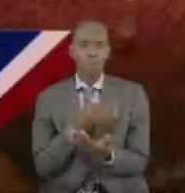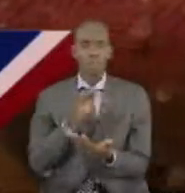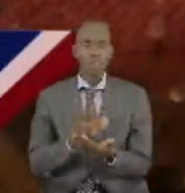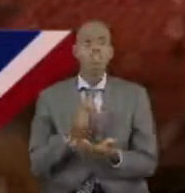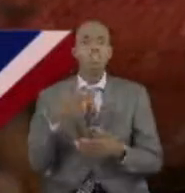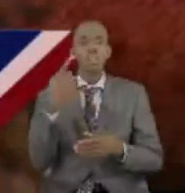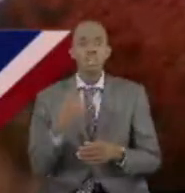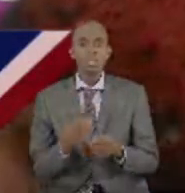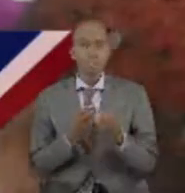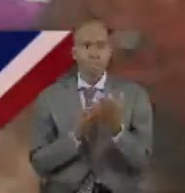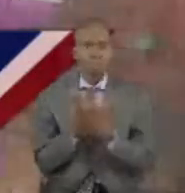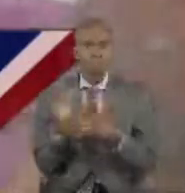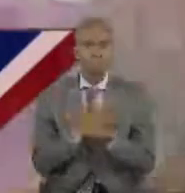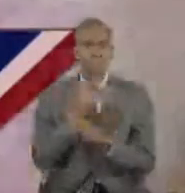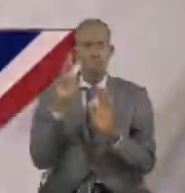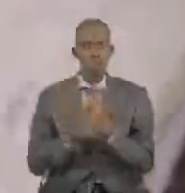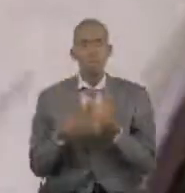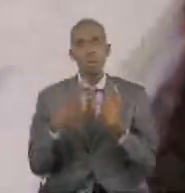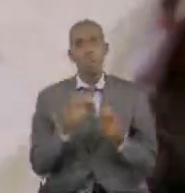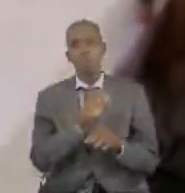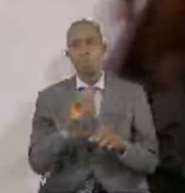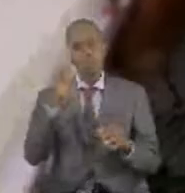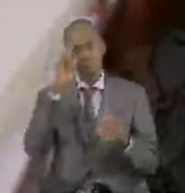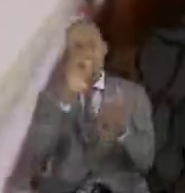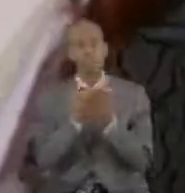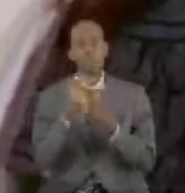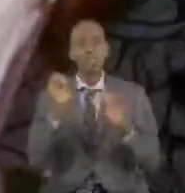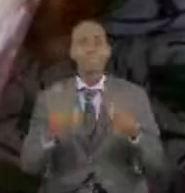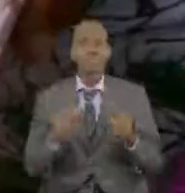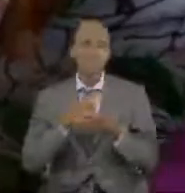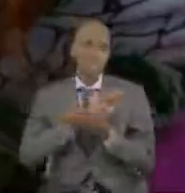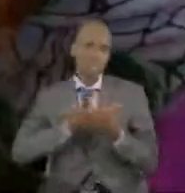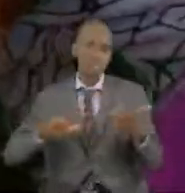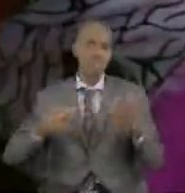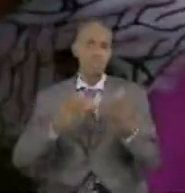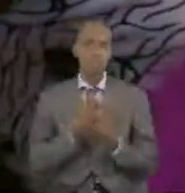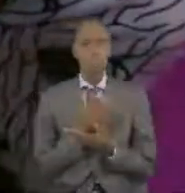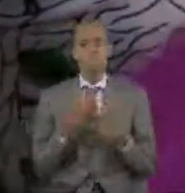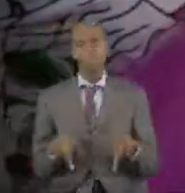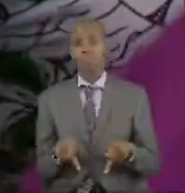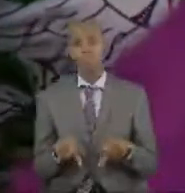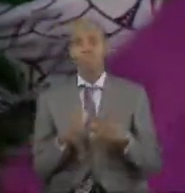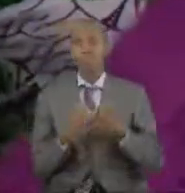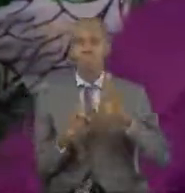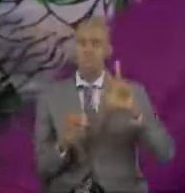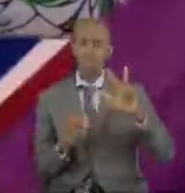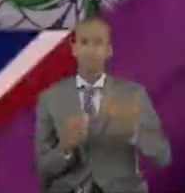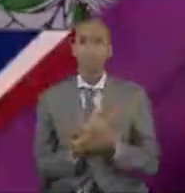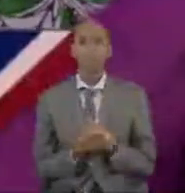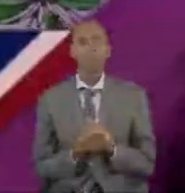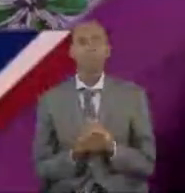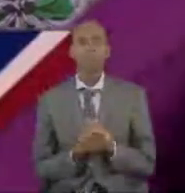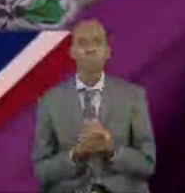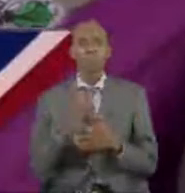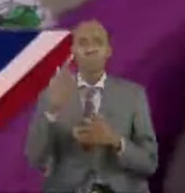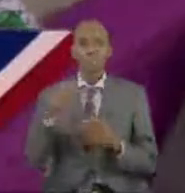véracité de ces fiable et la v2 troisième point en